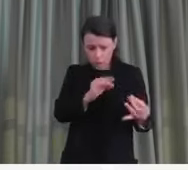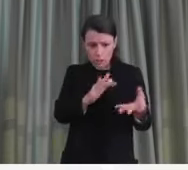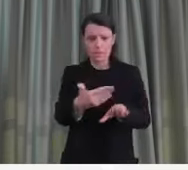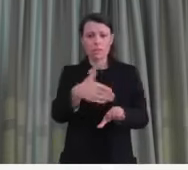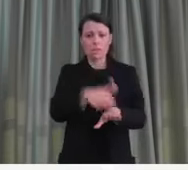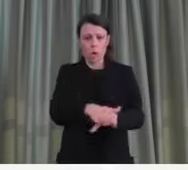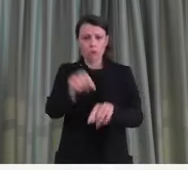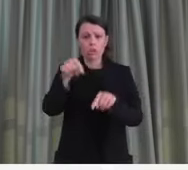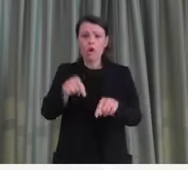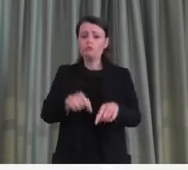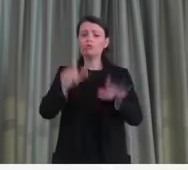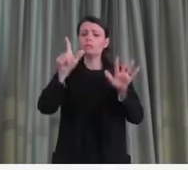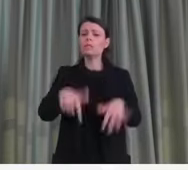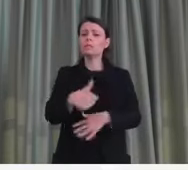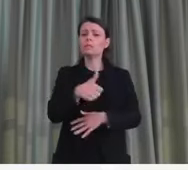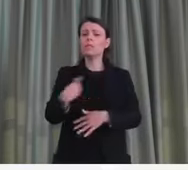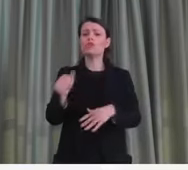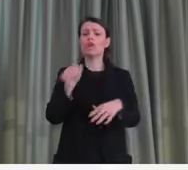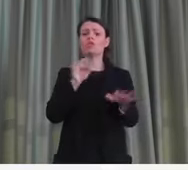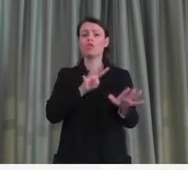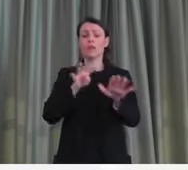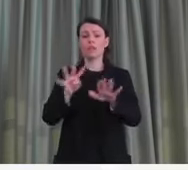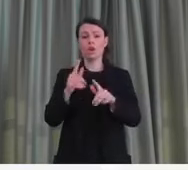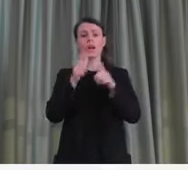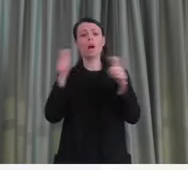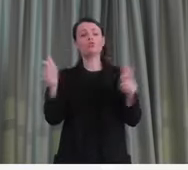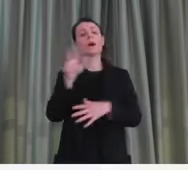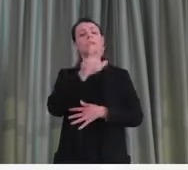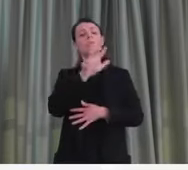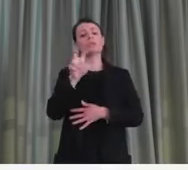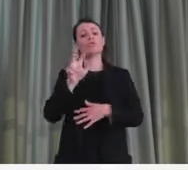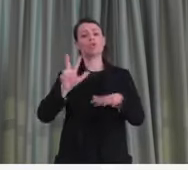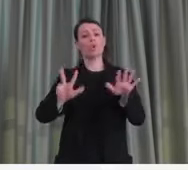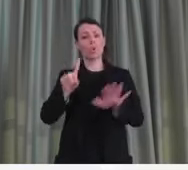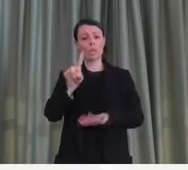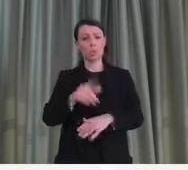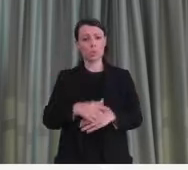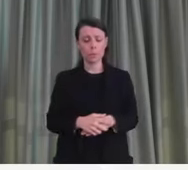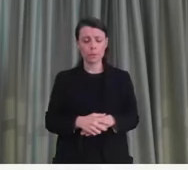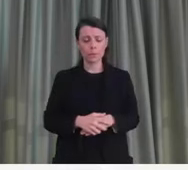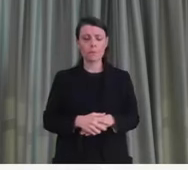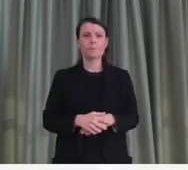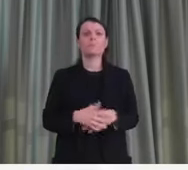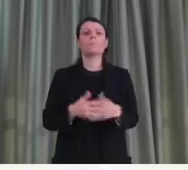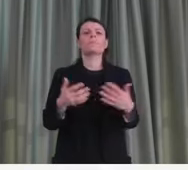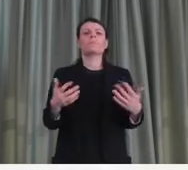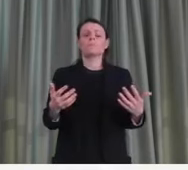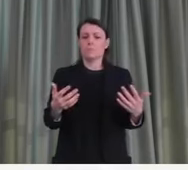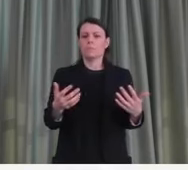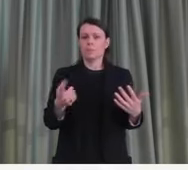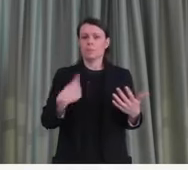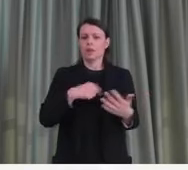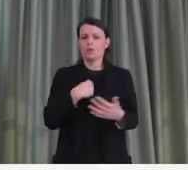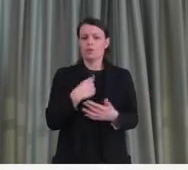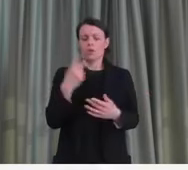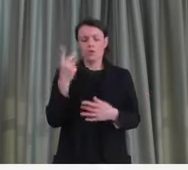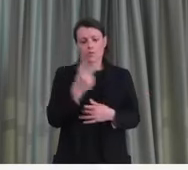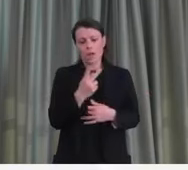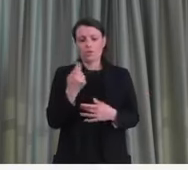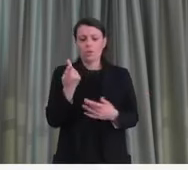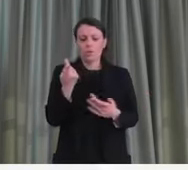7.100 99 più 381 l'unico elemento che notiamo anche se poi come